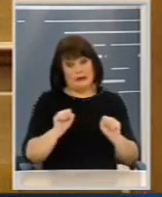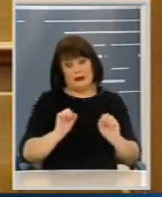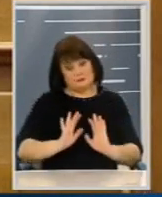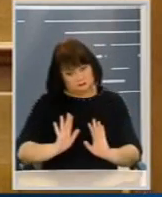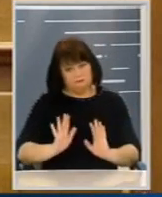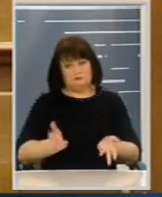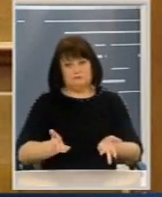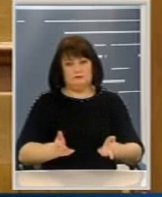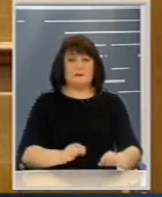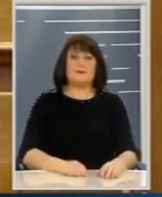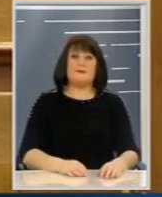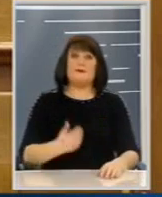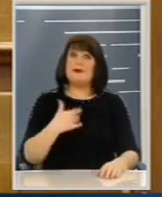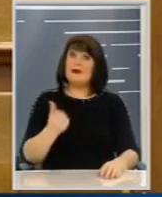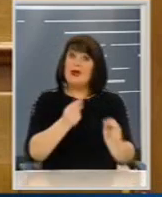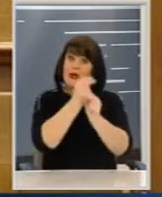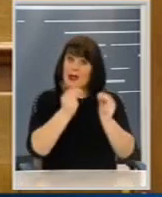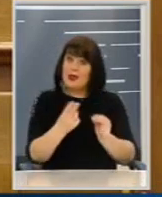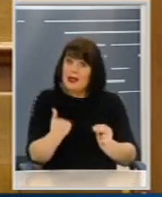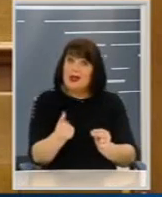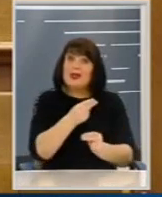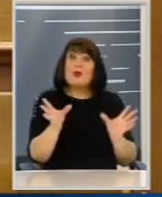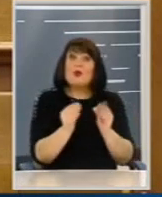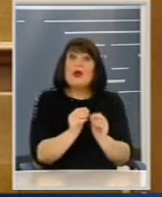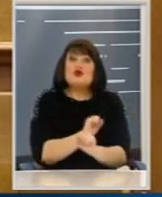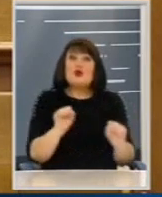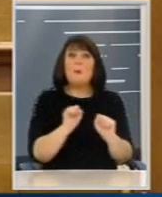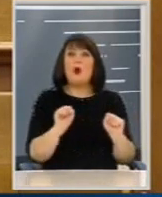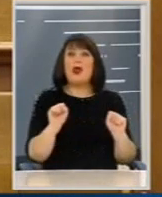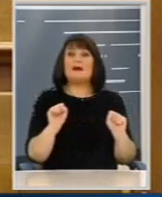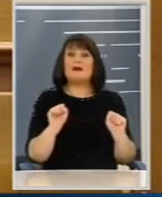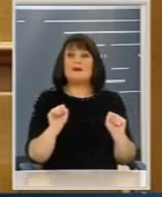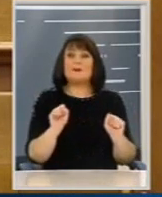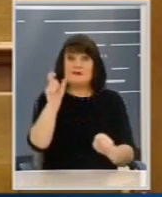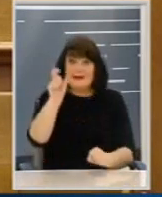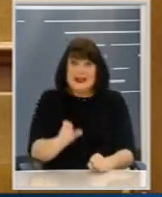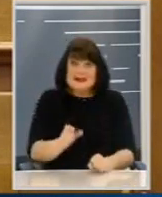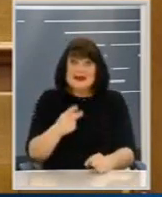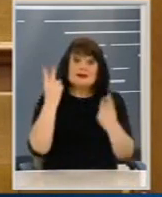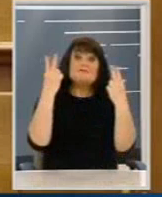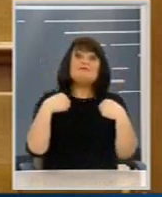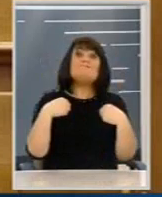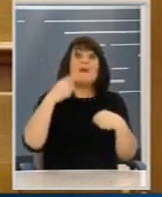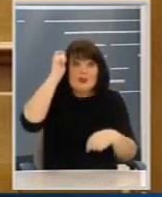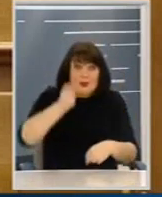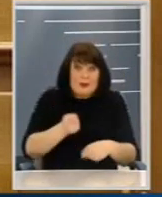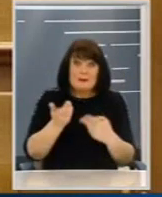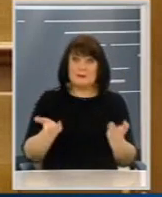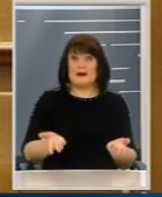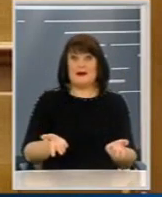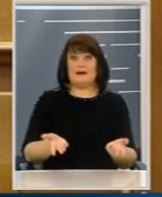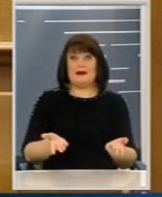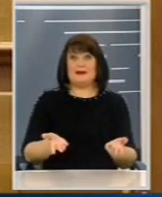Αλλά θέλω να σας πω ότι εμείς έχουμε αποτελέσματα. Αλλά προφανώς δεν θέλετε να τα αναγνωρίσετε αυτά τα αποτελέσματα. Ας